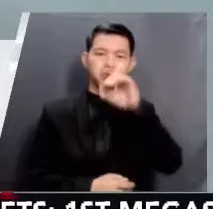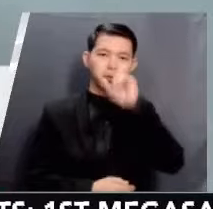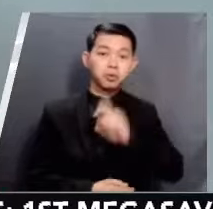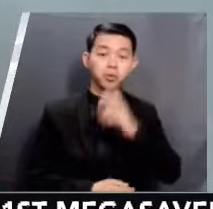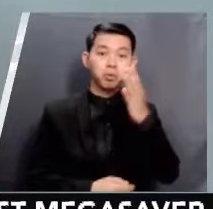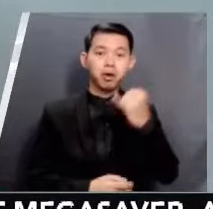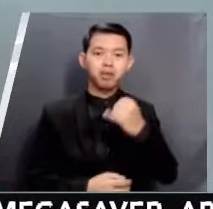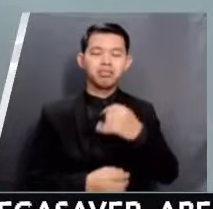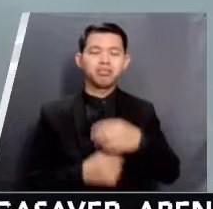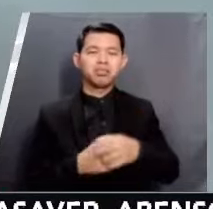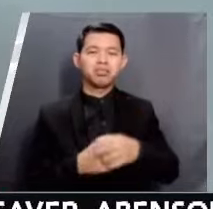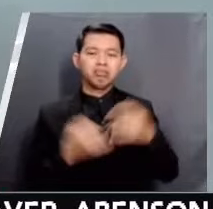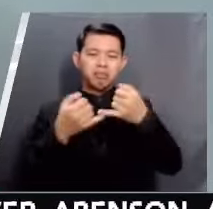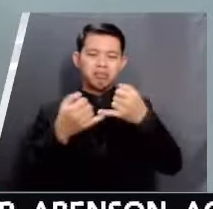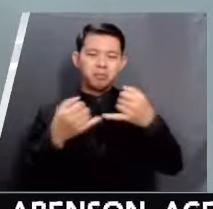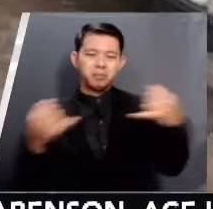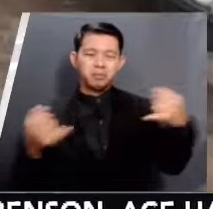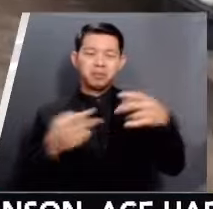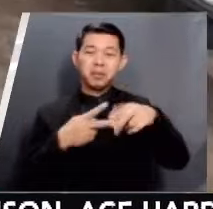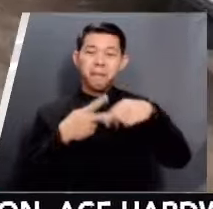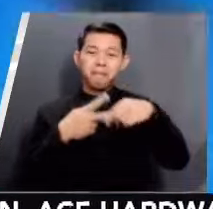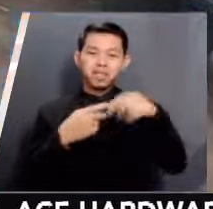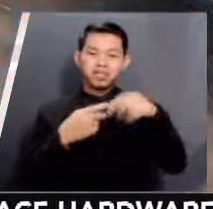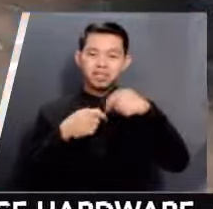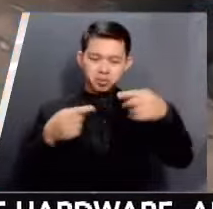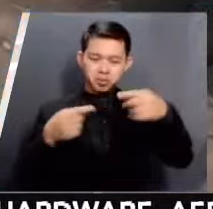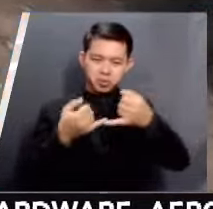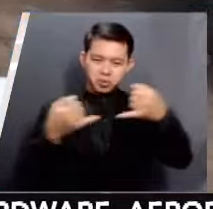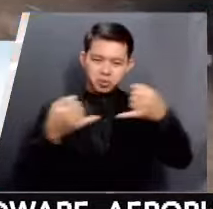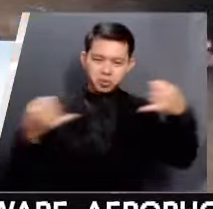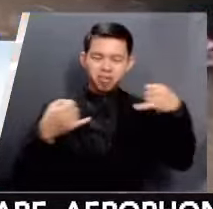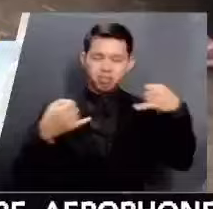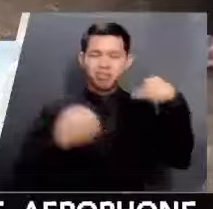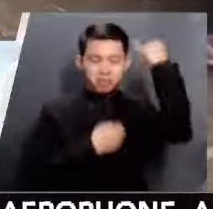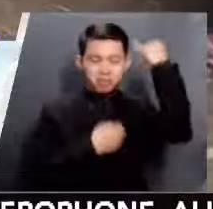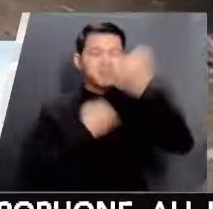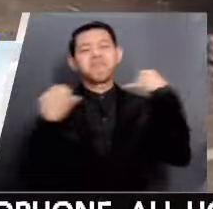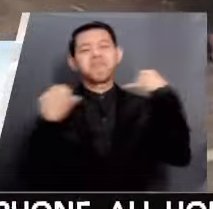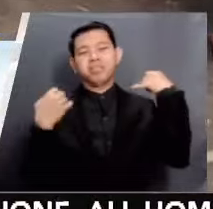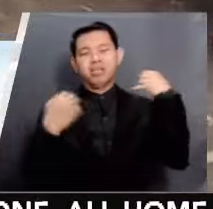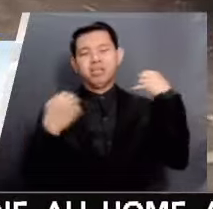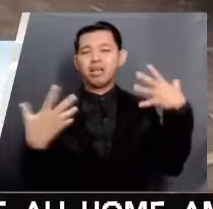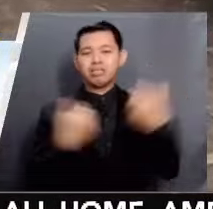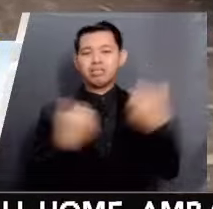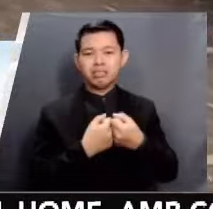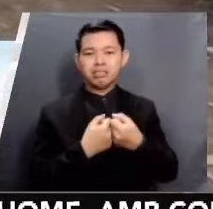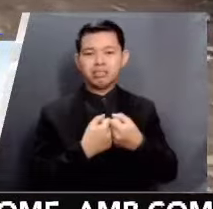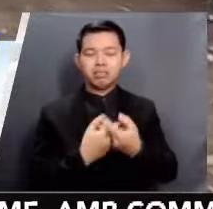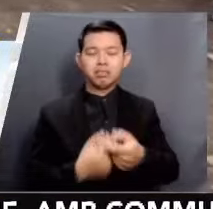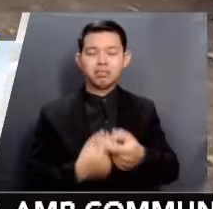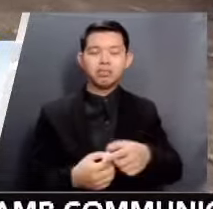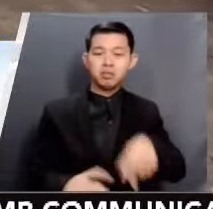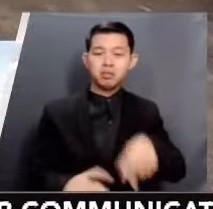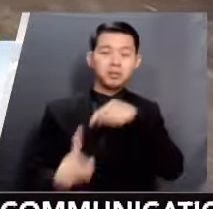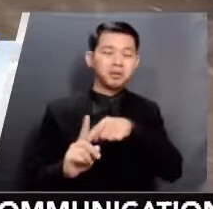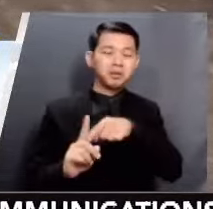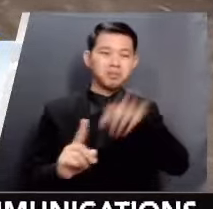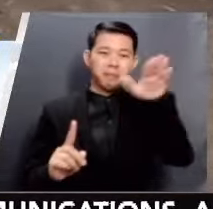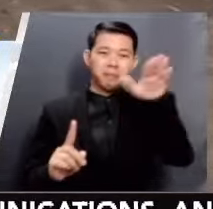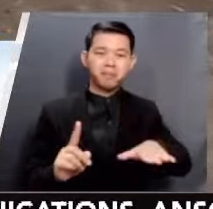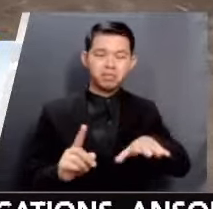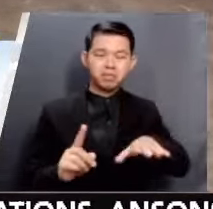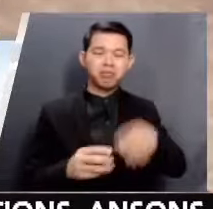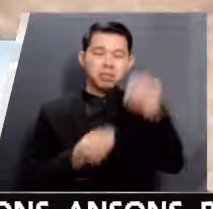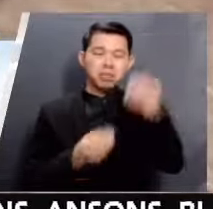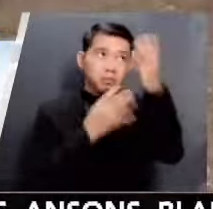niyang plastic straw rope. Kwento ng nanay ng bata, nagpaalam ang anak niya na maglalaro sa labas matapos mananghalian. Ilang saglit